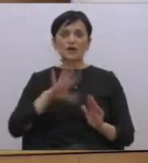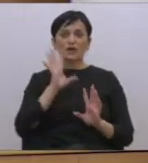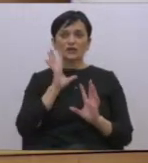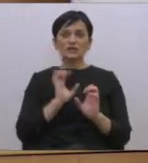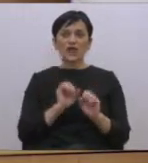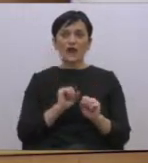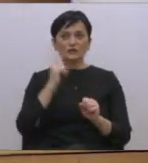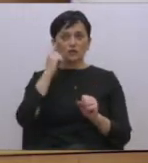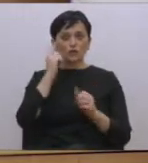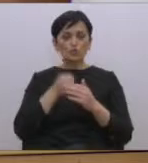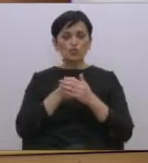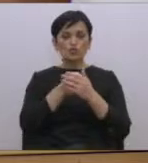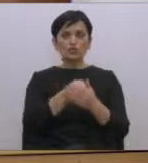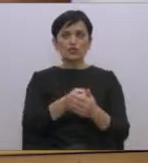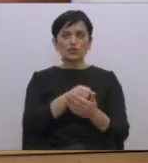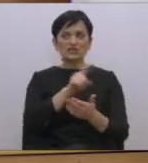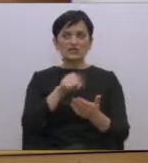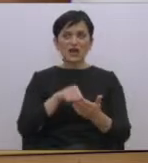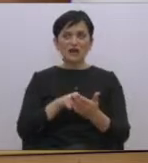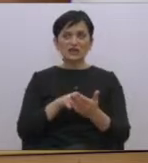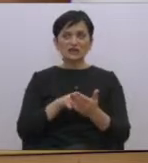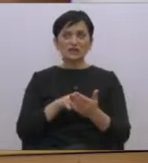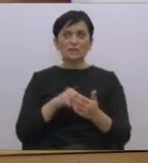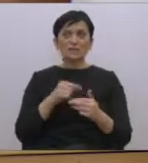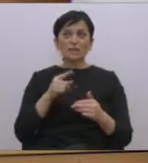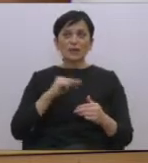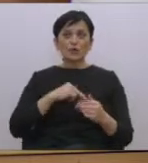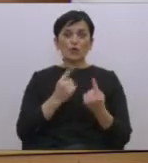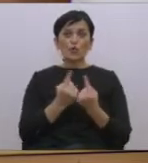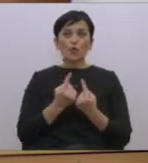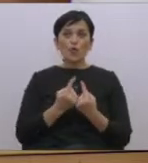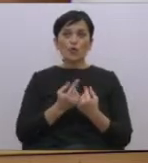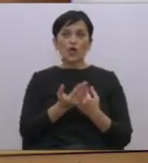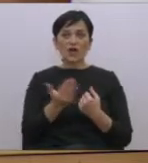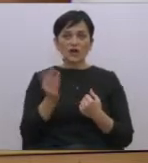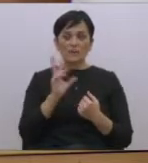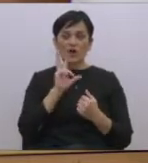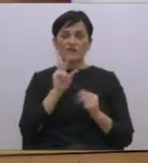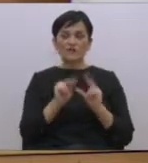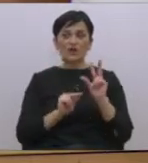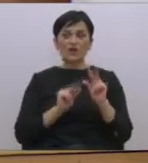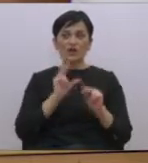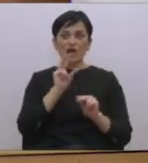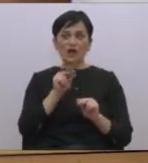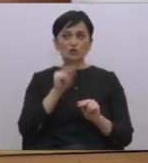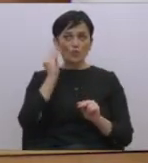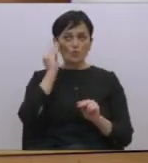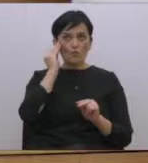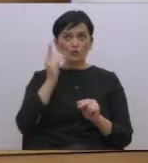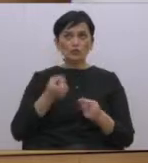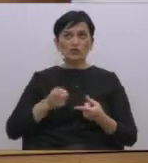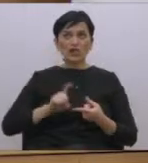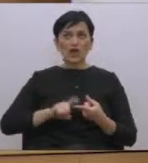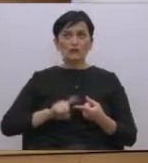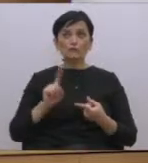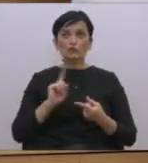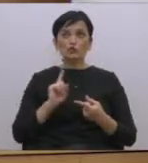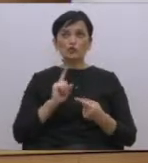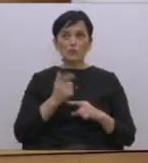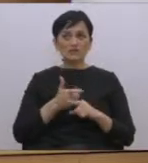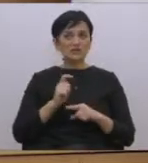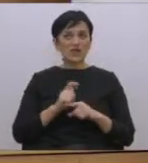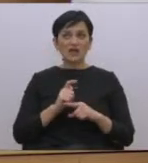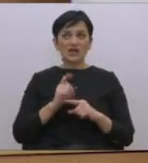haudacus unarianobis, sakitis. Ac olegem ma gajgheres mosazreba imasen da kavshire bitrom